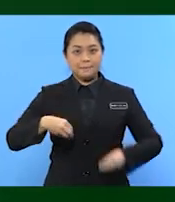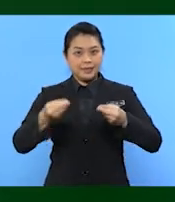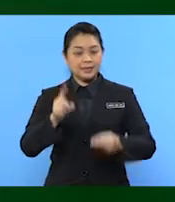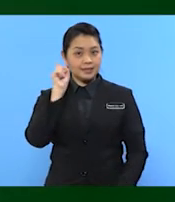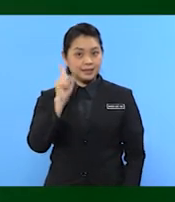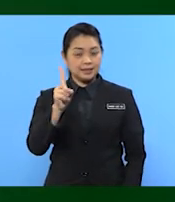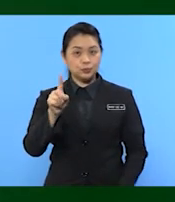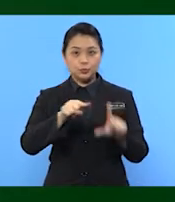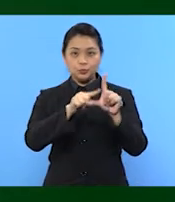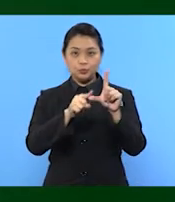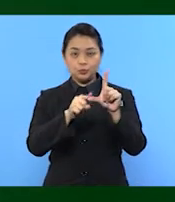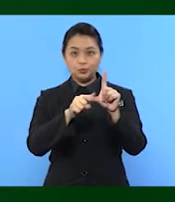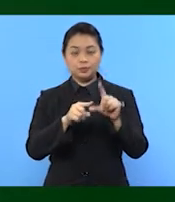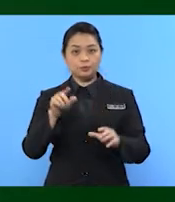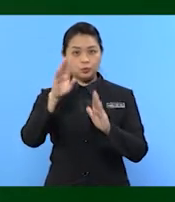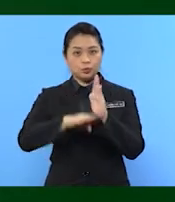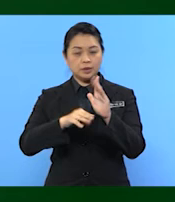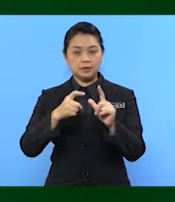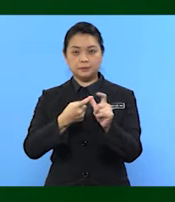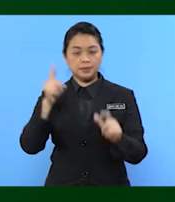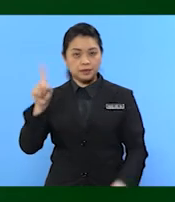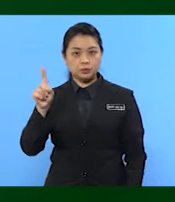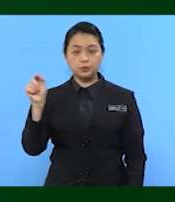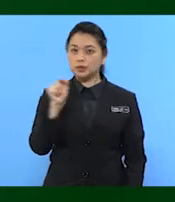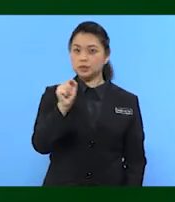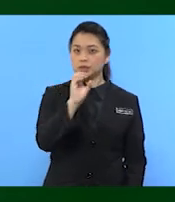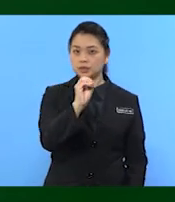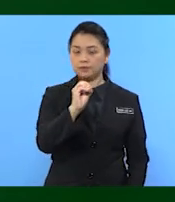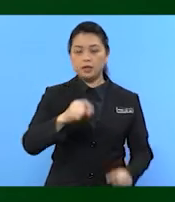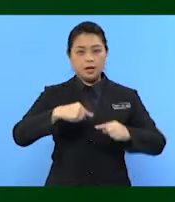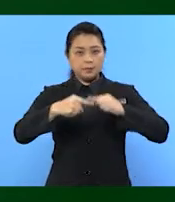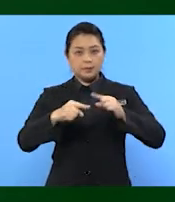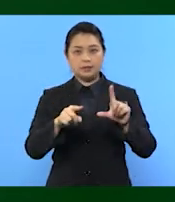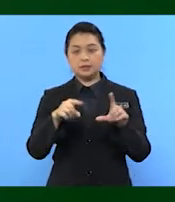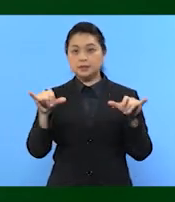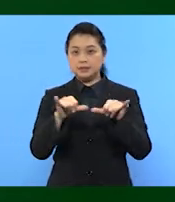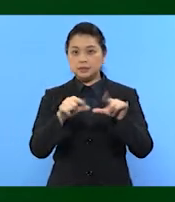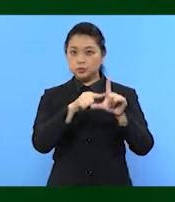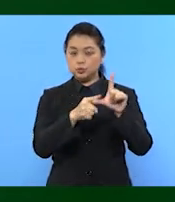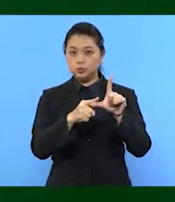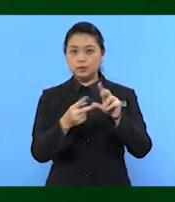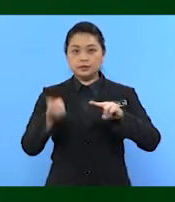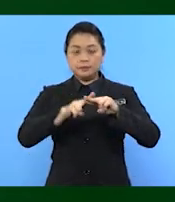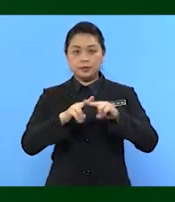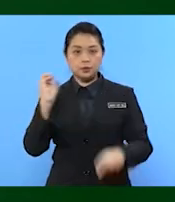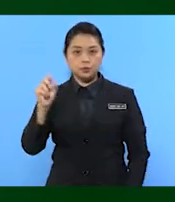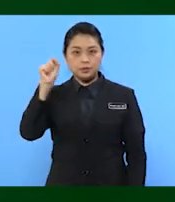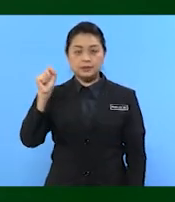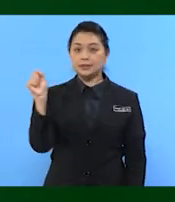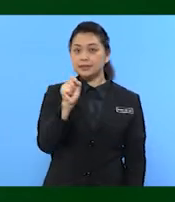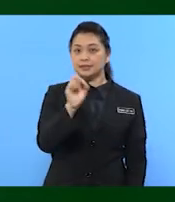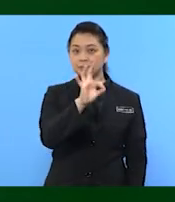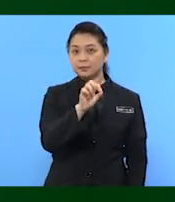bagi satu sudut berkurang dari 1 hingga ke 0 apabila saiz sudut bertambah dari 0 darjah